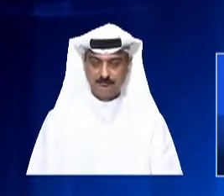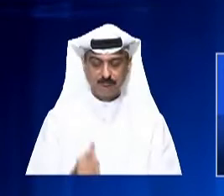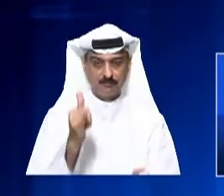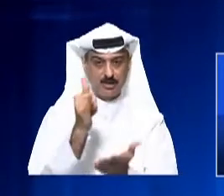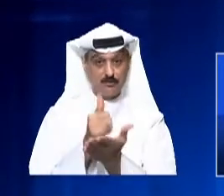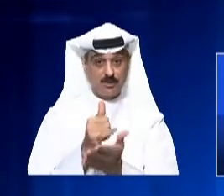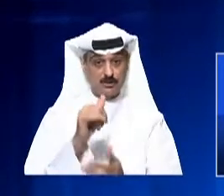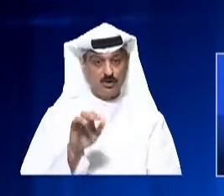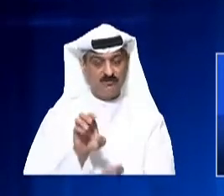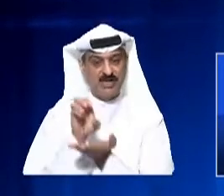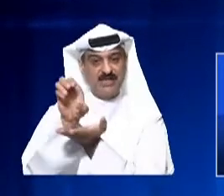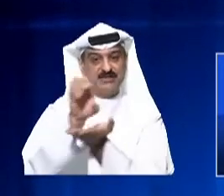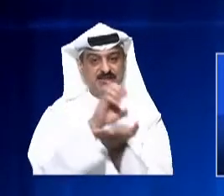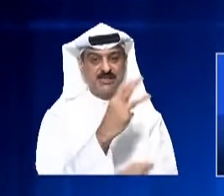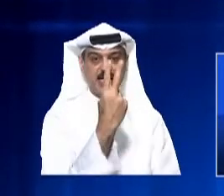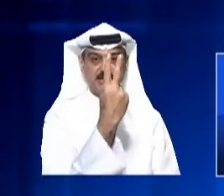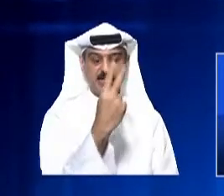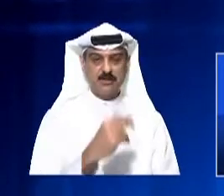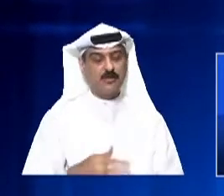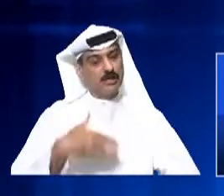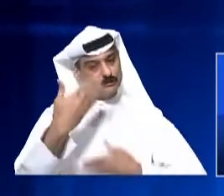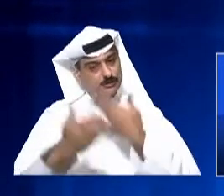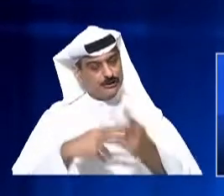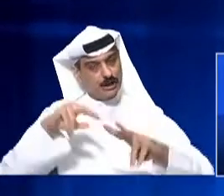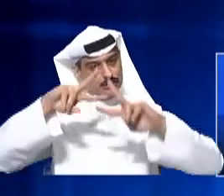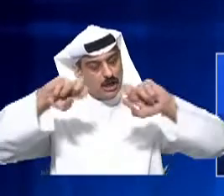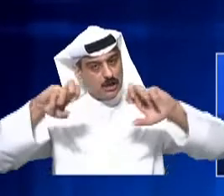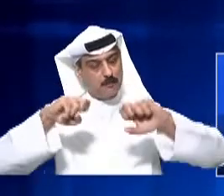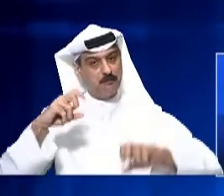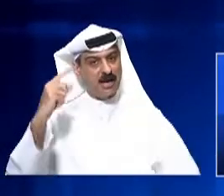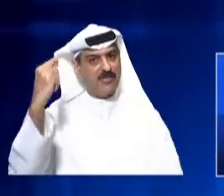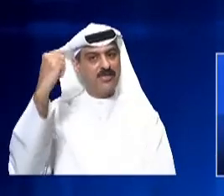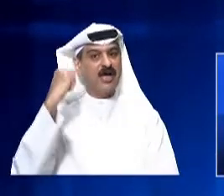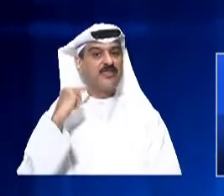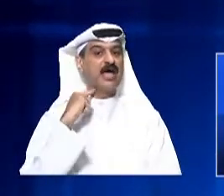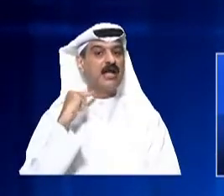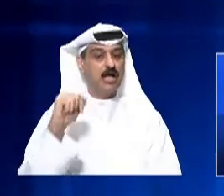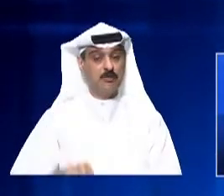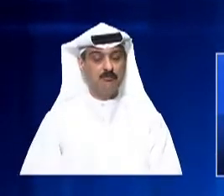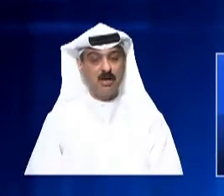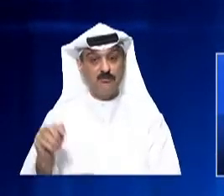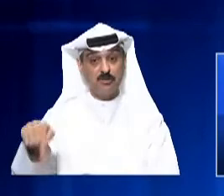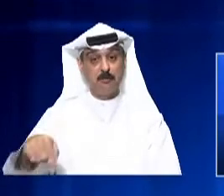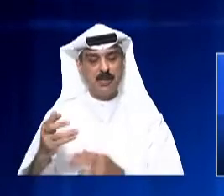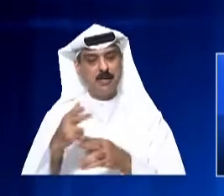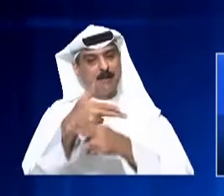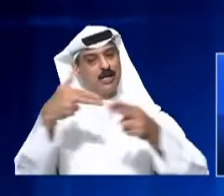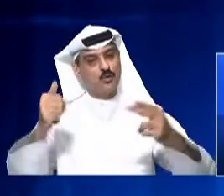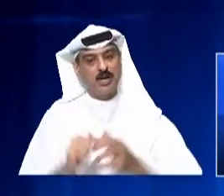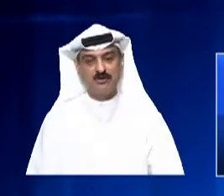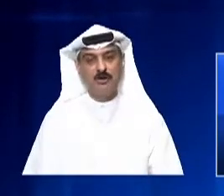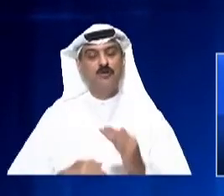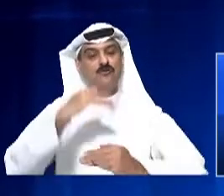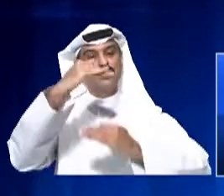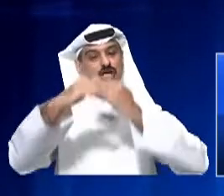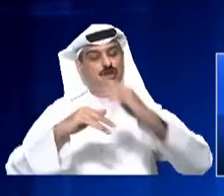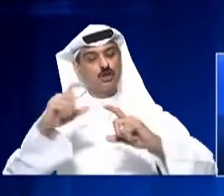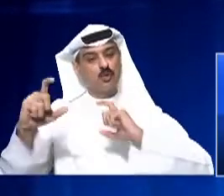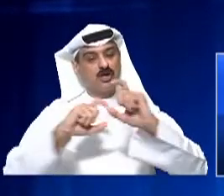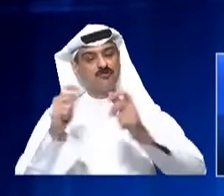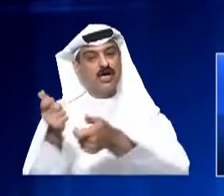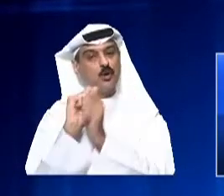الجائزتين تهدفان إلى تشجيع البحث العلمي والباحثين الكويتيين ليكونوا رافدا مهما في تطوير المؤسسات